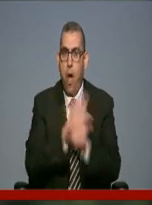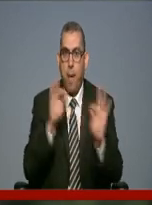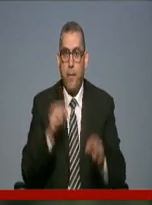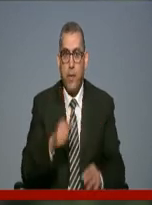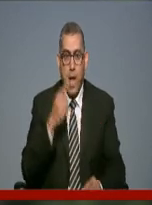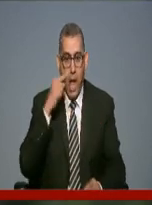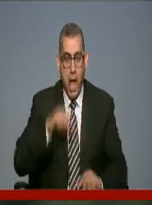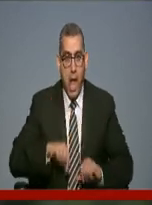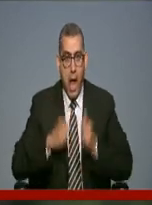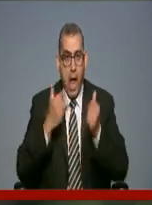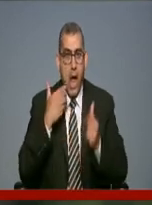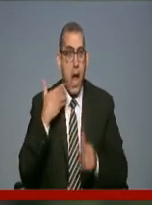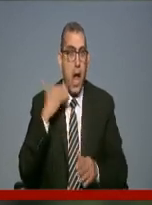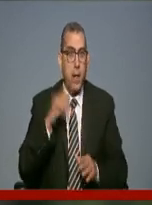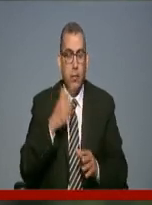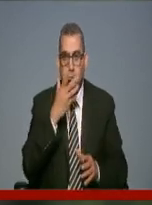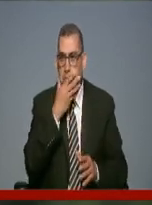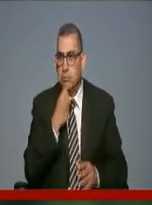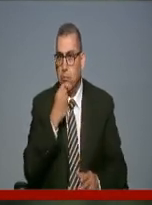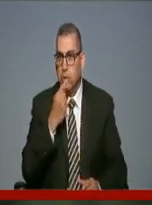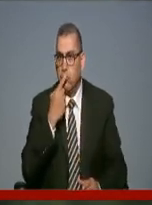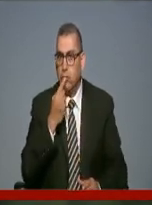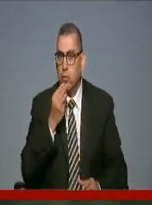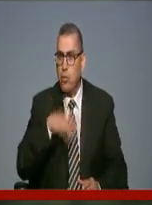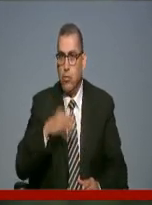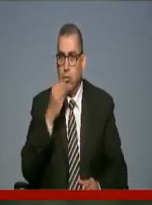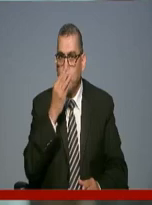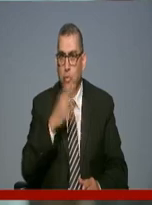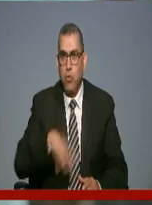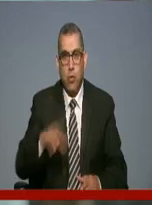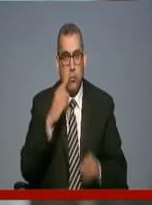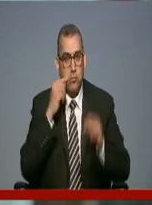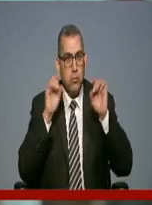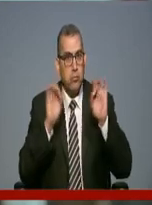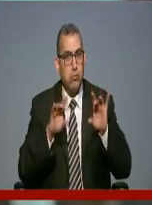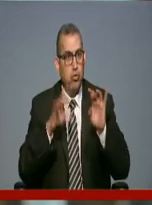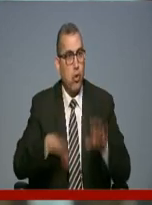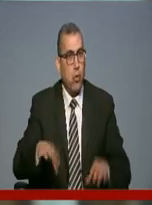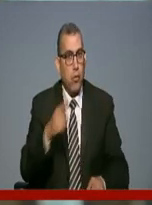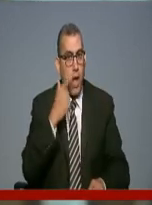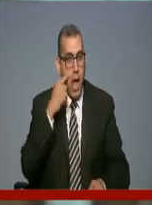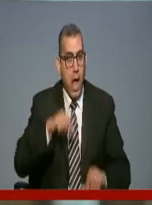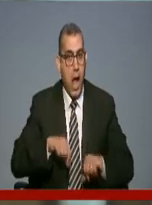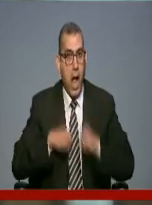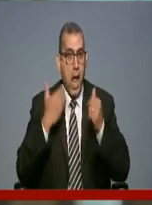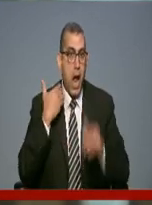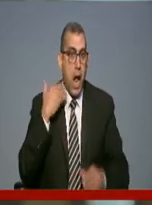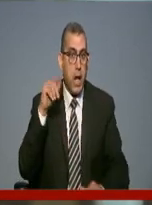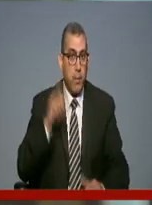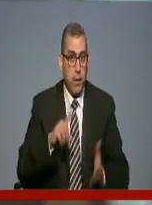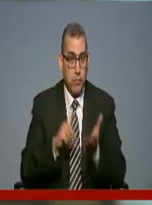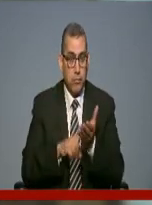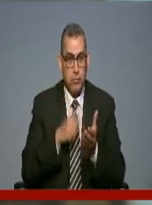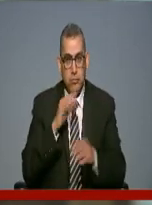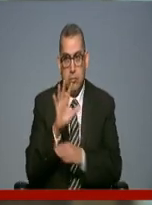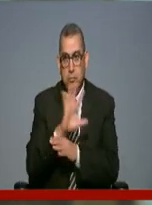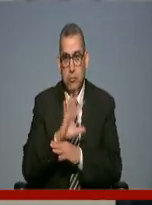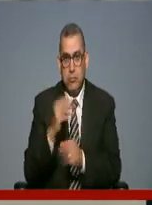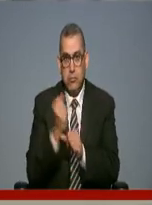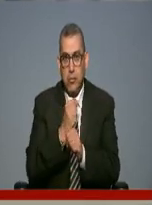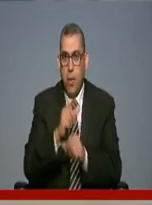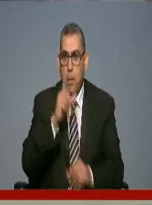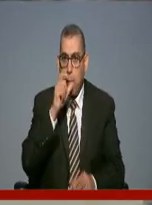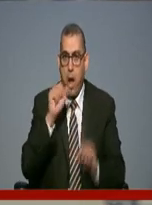كريمة خلت الدنيا كلها زي الفل والله، الدنيا اتبنت كلها وبقت زي الفل يعني. حياة كريمة عملت مشاريع حلوة يعني، جددت الكهرباء والمية